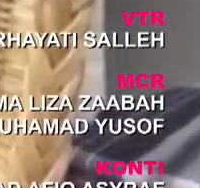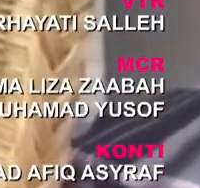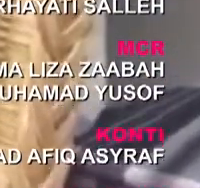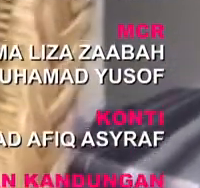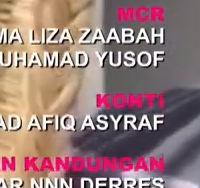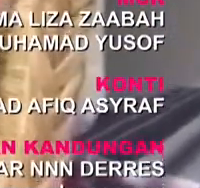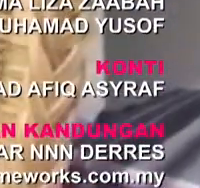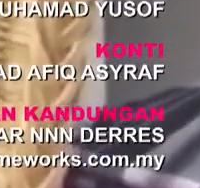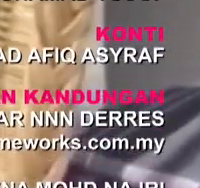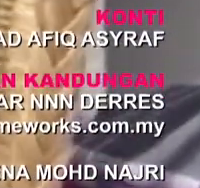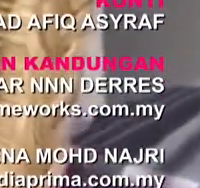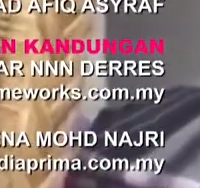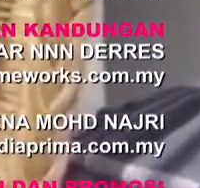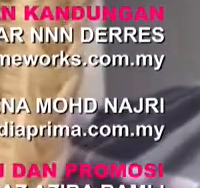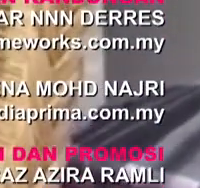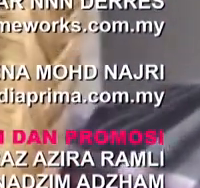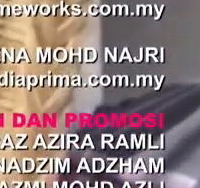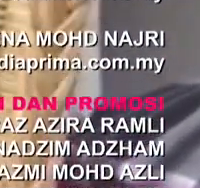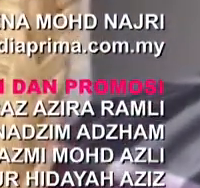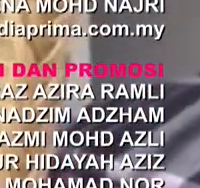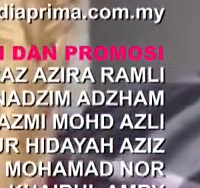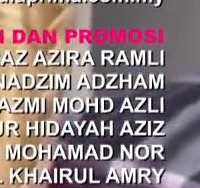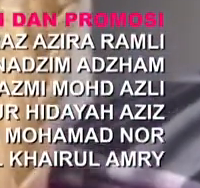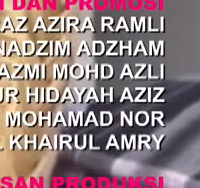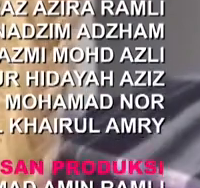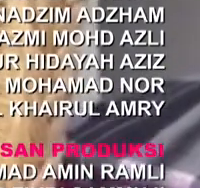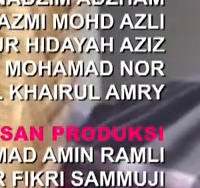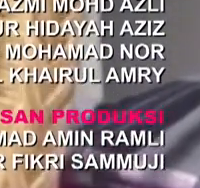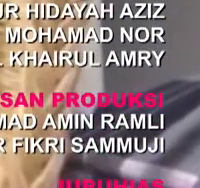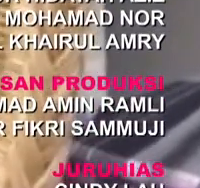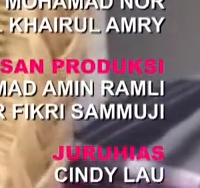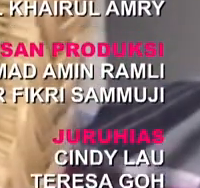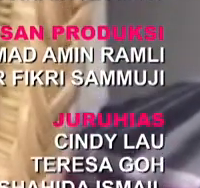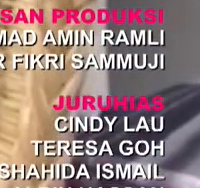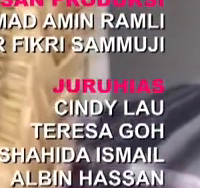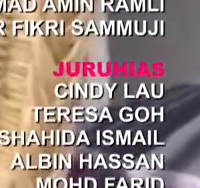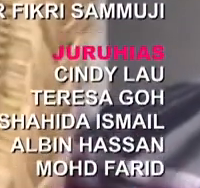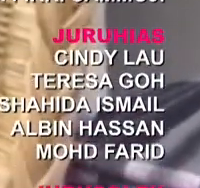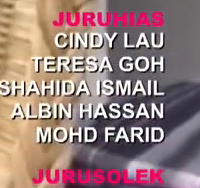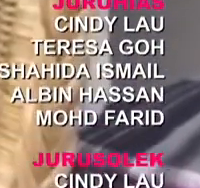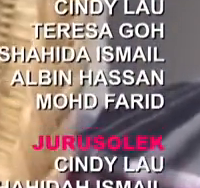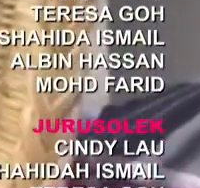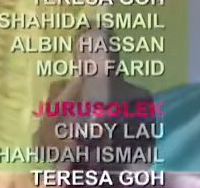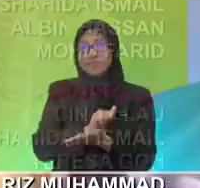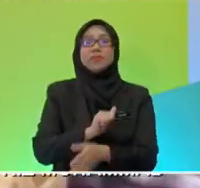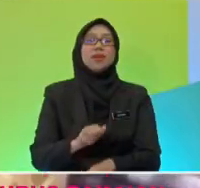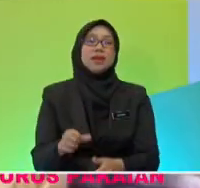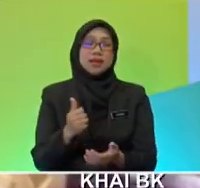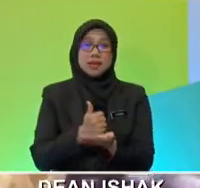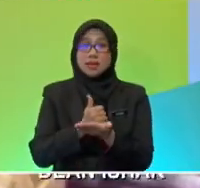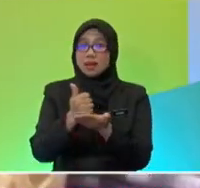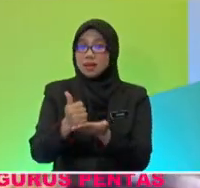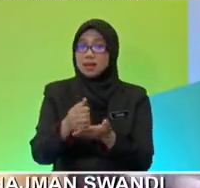serta banyak lagi Mari kawan-kawan kita mulaikan hari ini dengan mengamalkan sikap Al Amin seperti